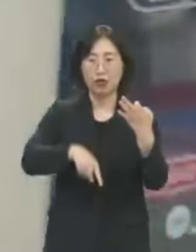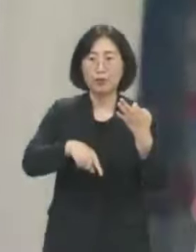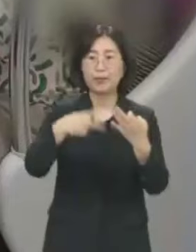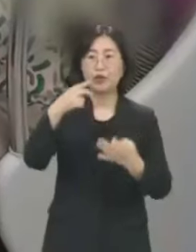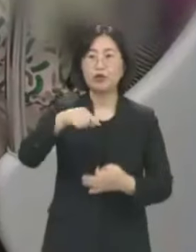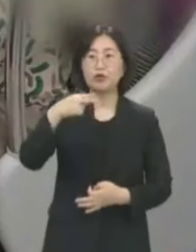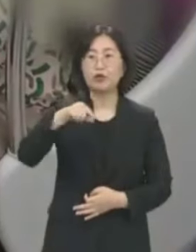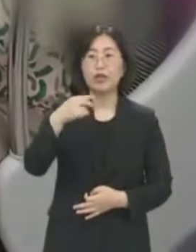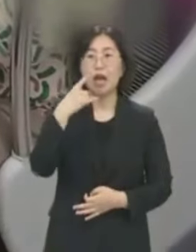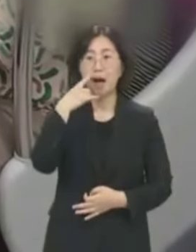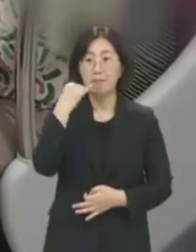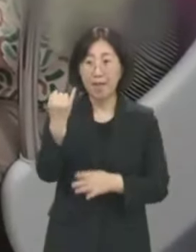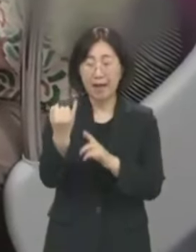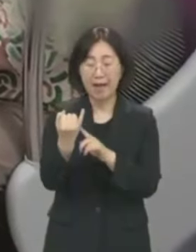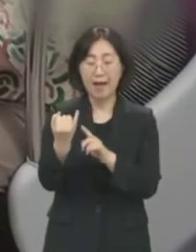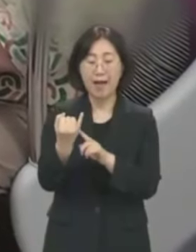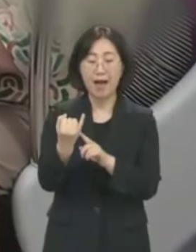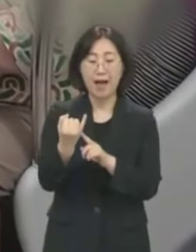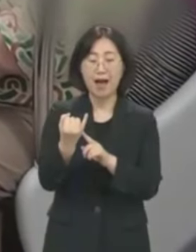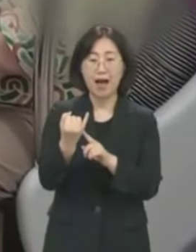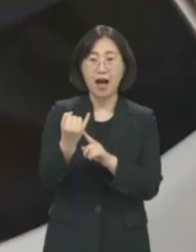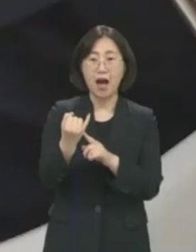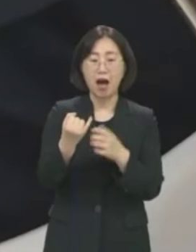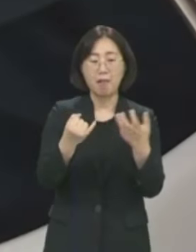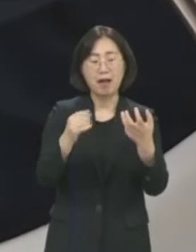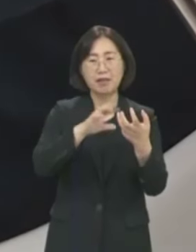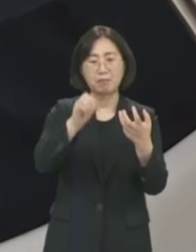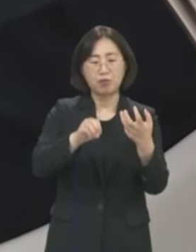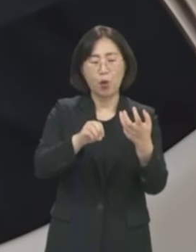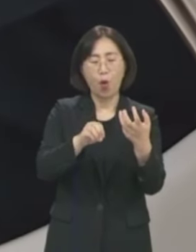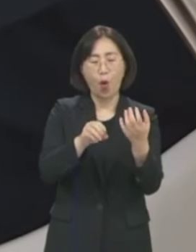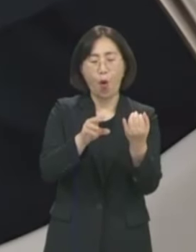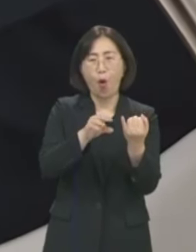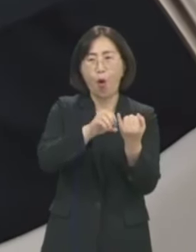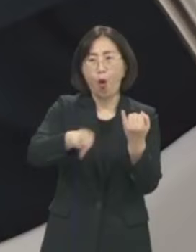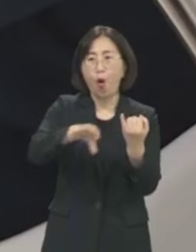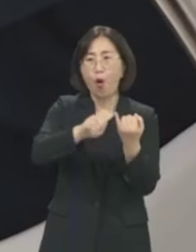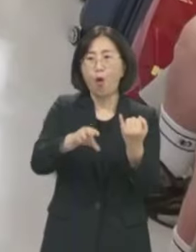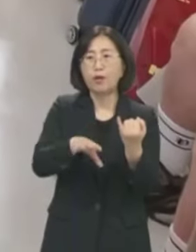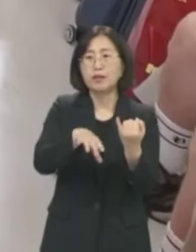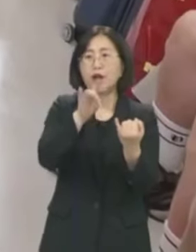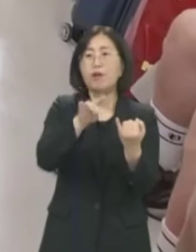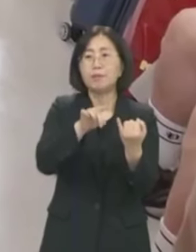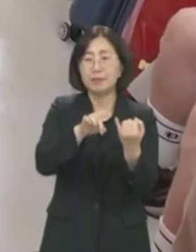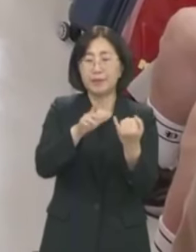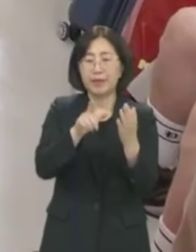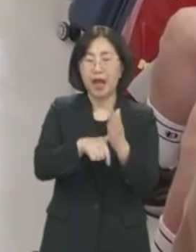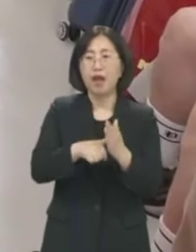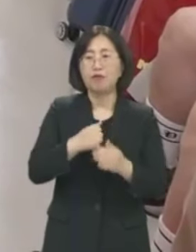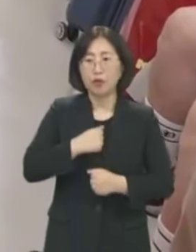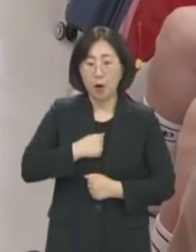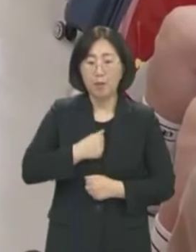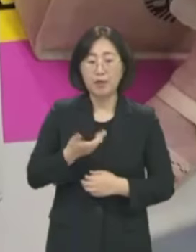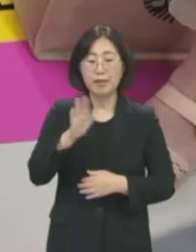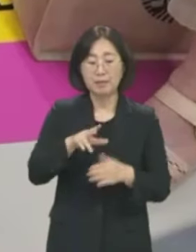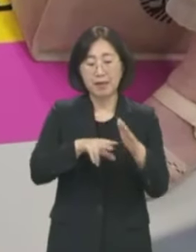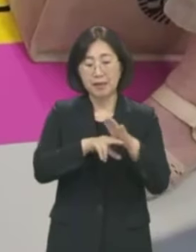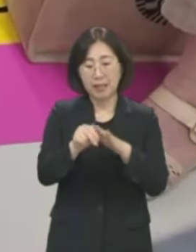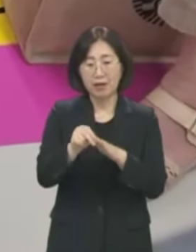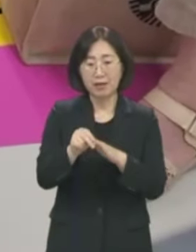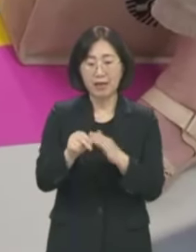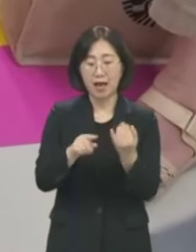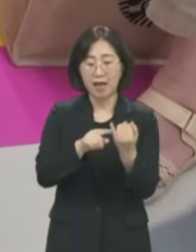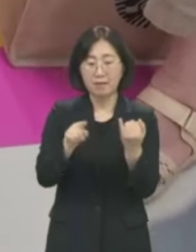초기 임산부의 유산율은 전체의 80%에 달해 조심해야 할 때지만, 지하철 임산부 배려석조차 쉽게